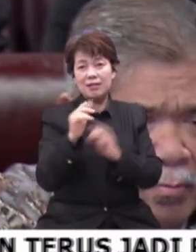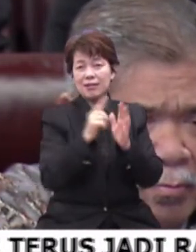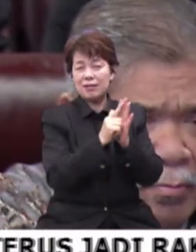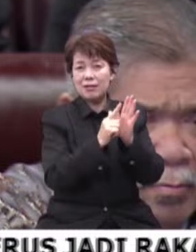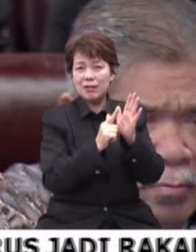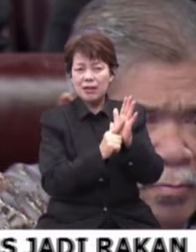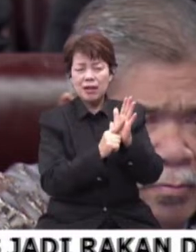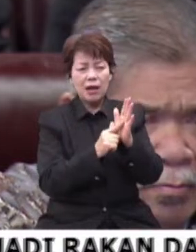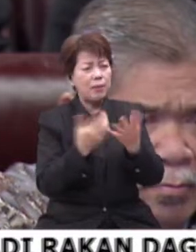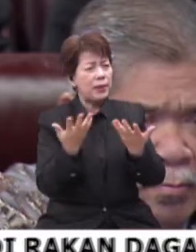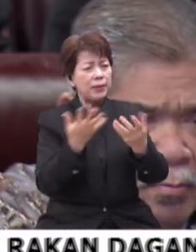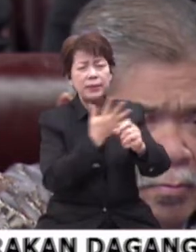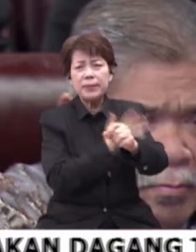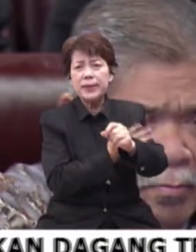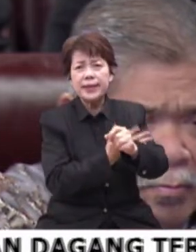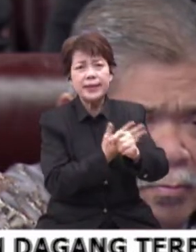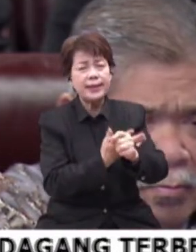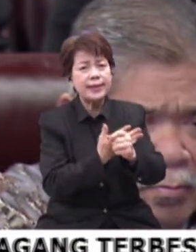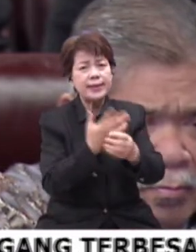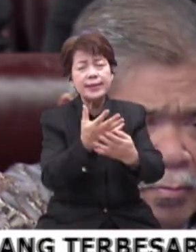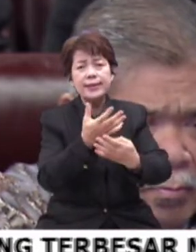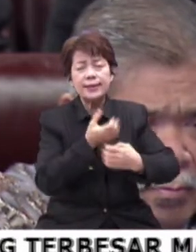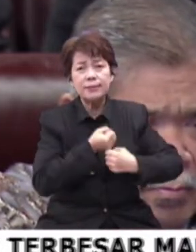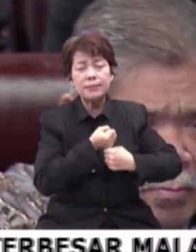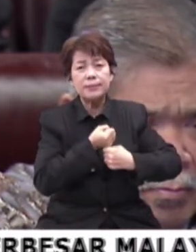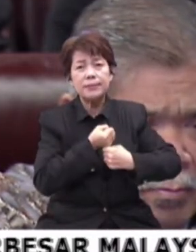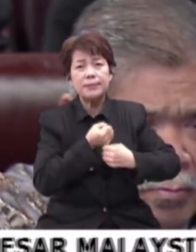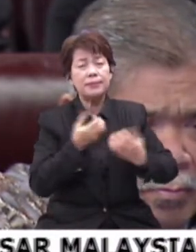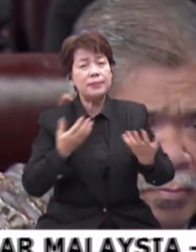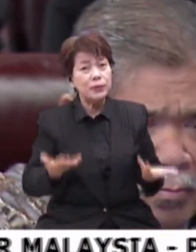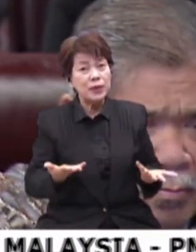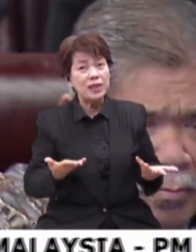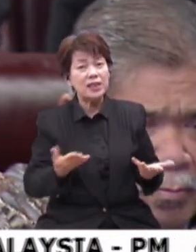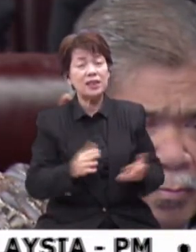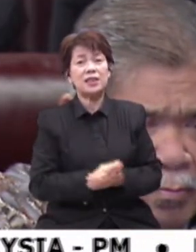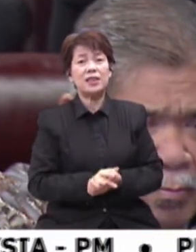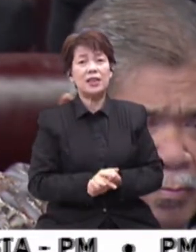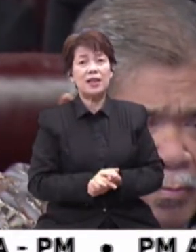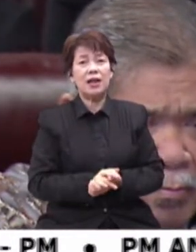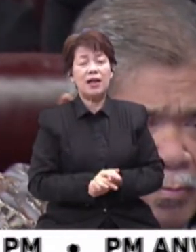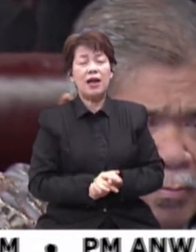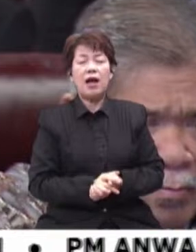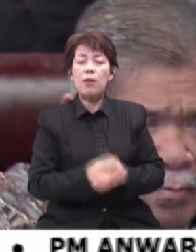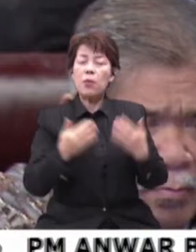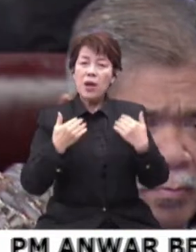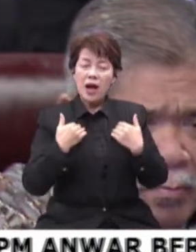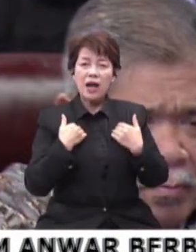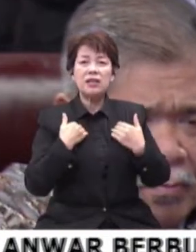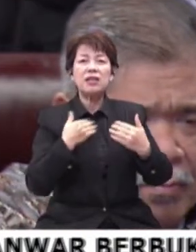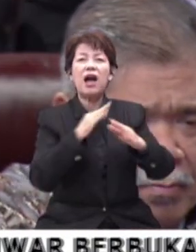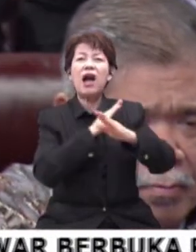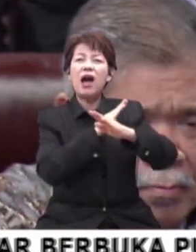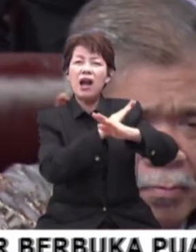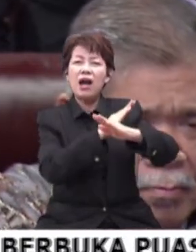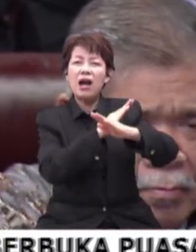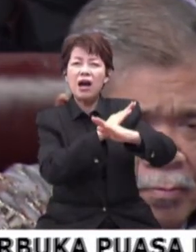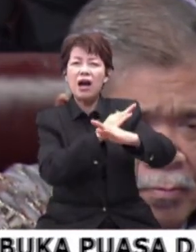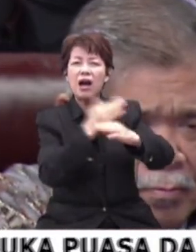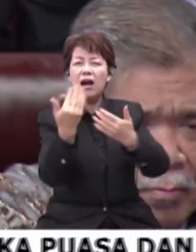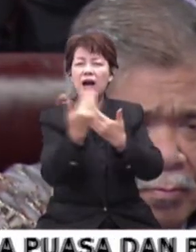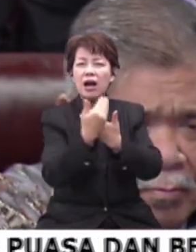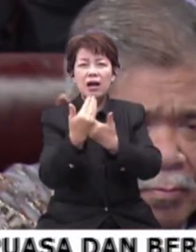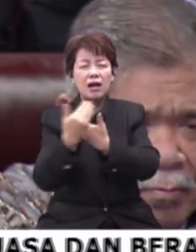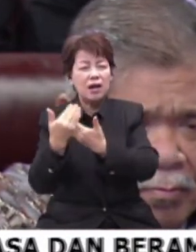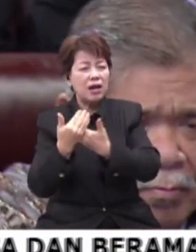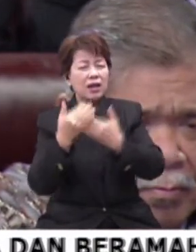kita warisi jadi apapun itu tidak menjadi halangan untuk kita memikirkan cari-cari terbaik